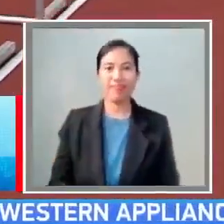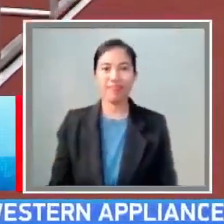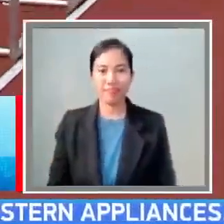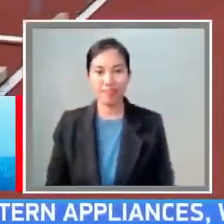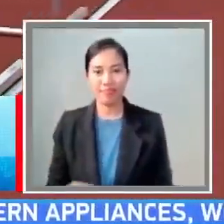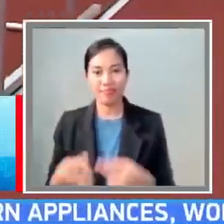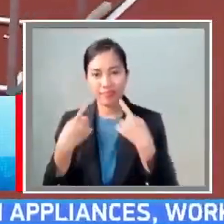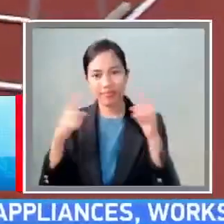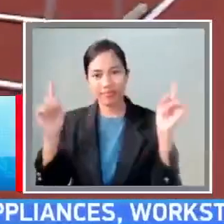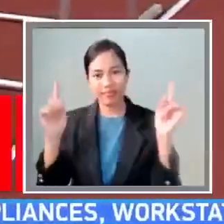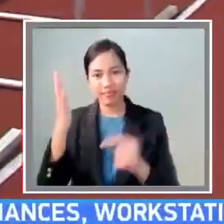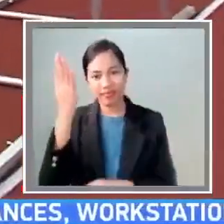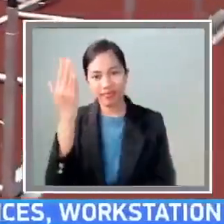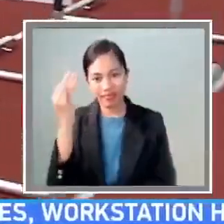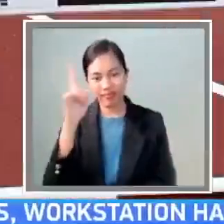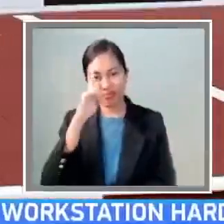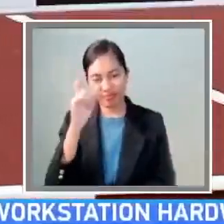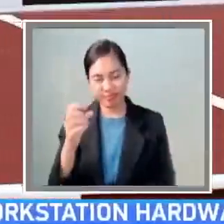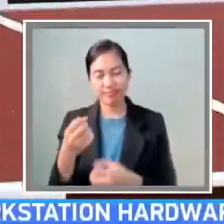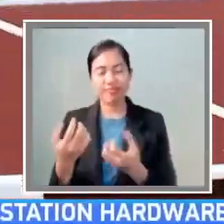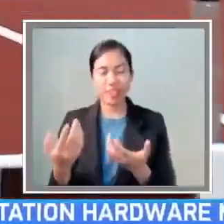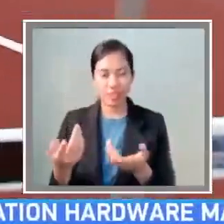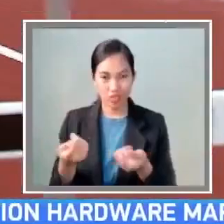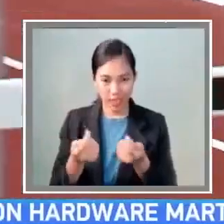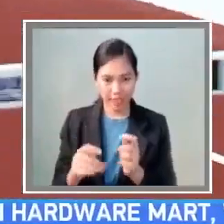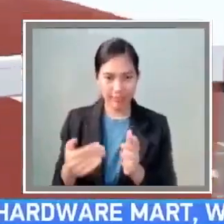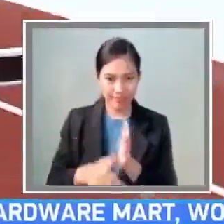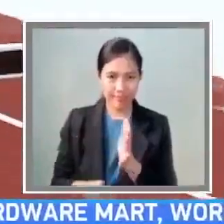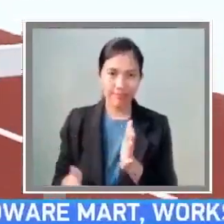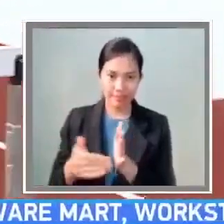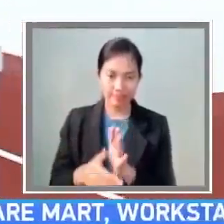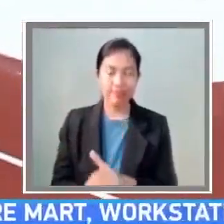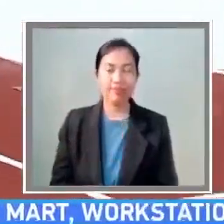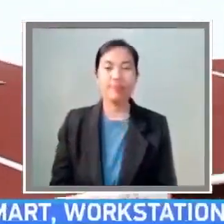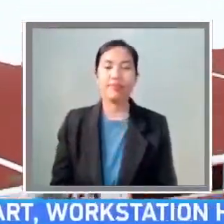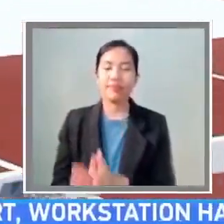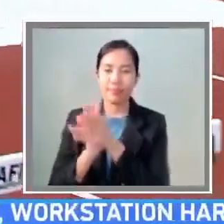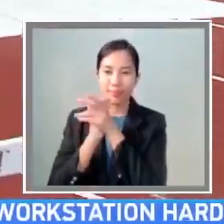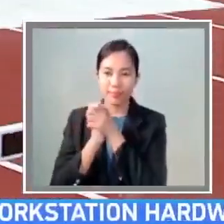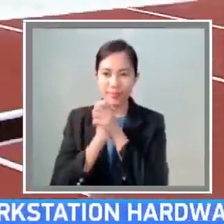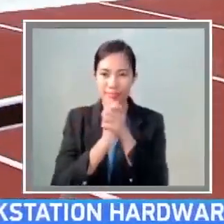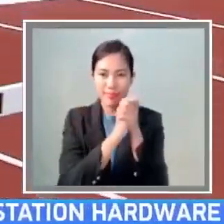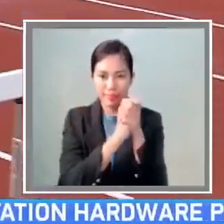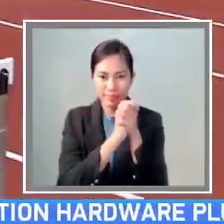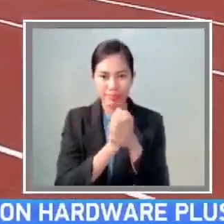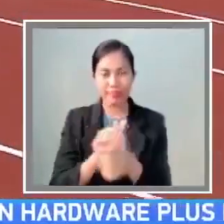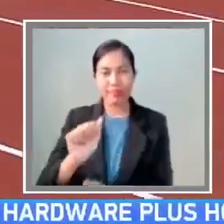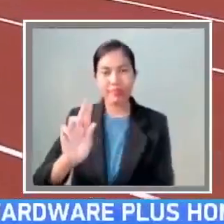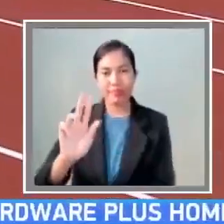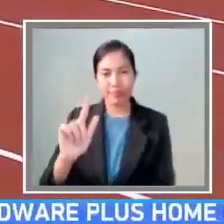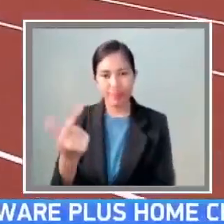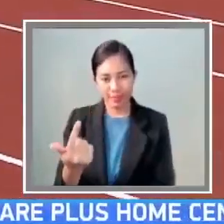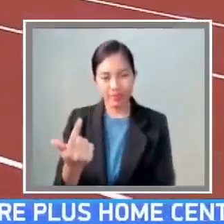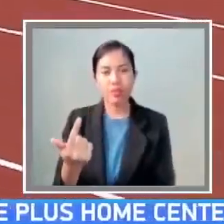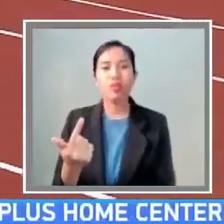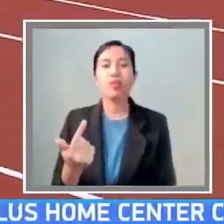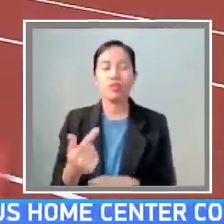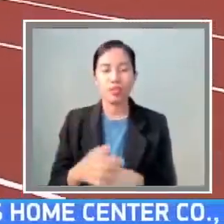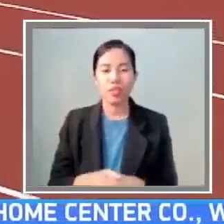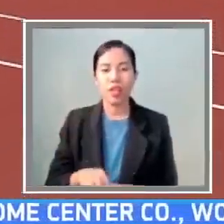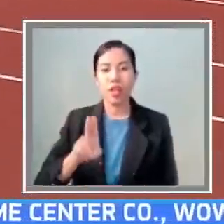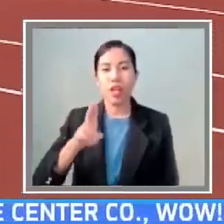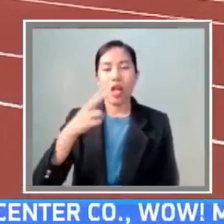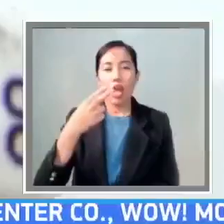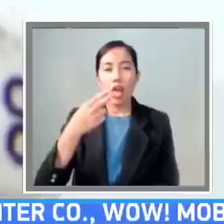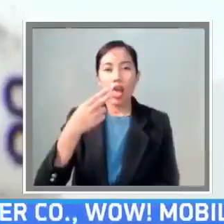ng attempts. Congratulations EJ! At sa August, sa Budapest, sa Hungary naman po siya lalaban para sa World